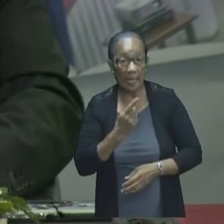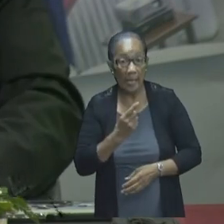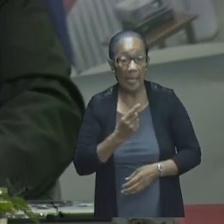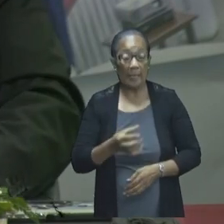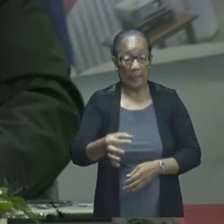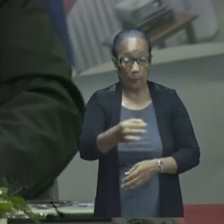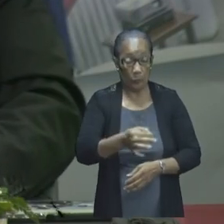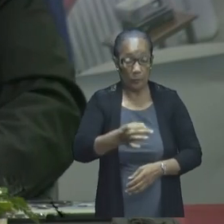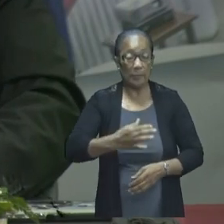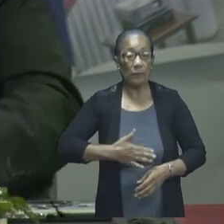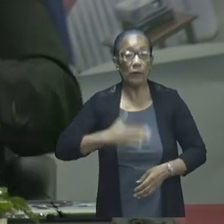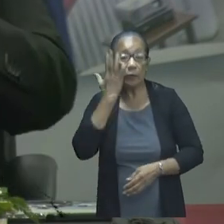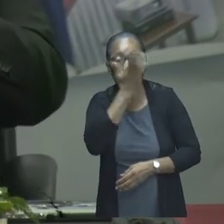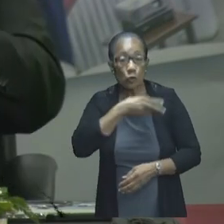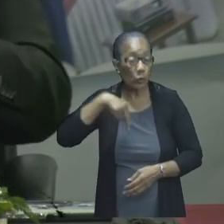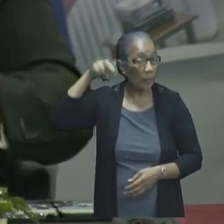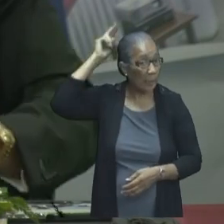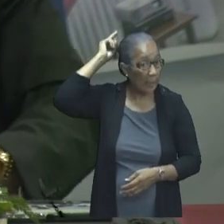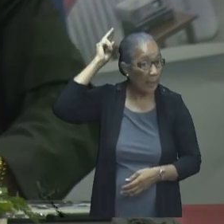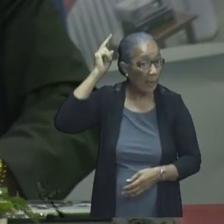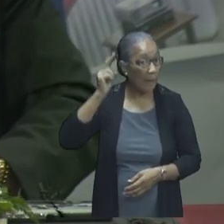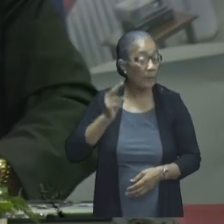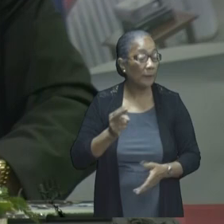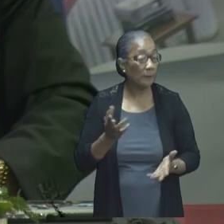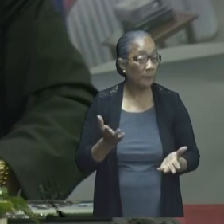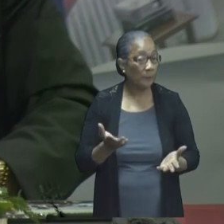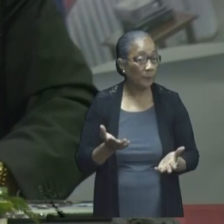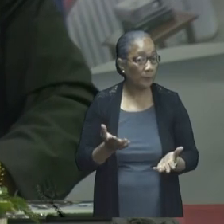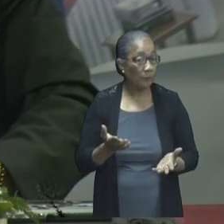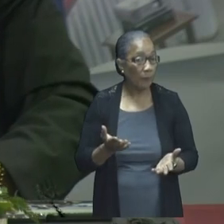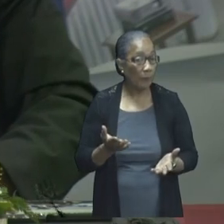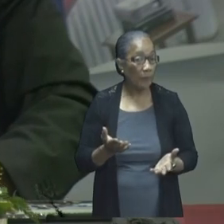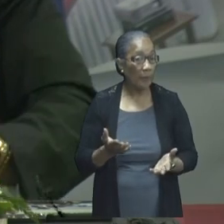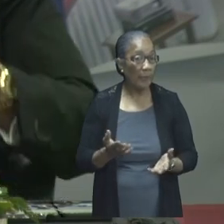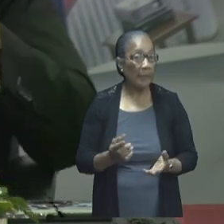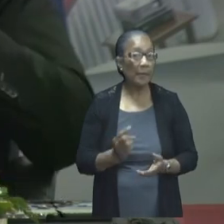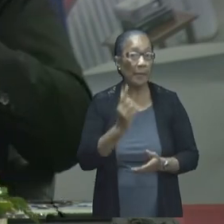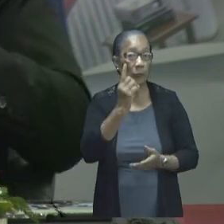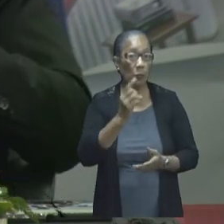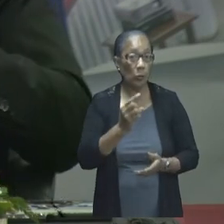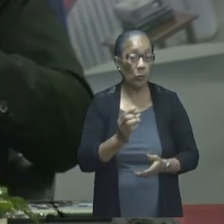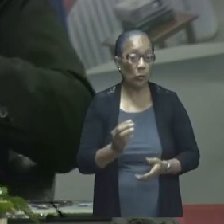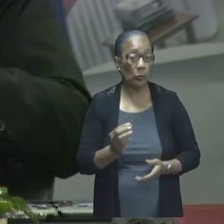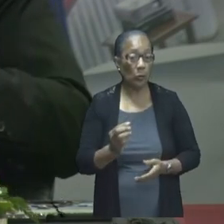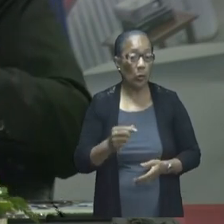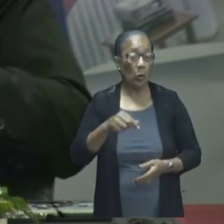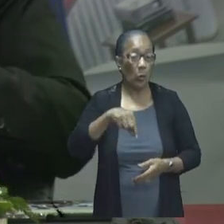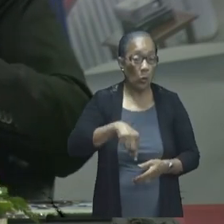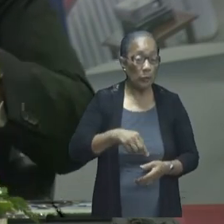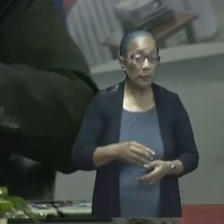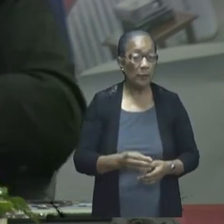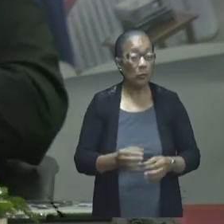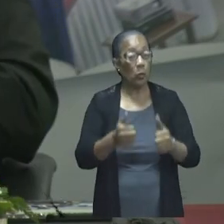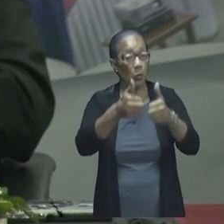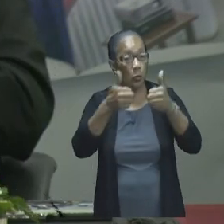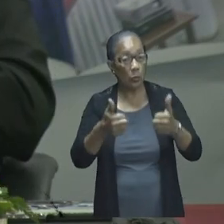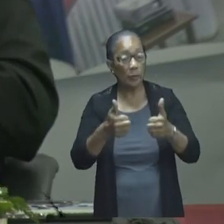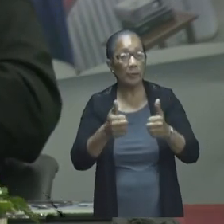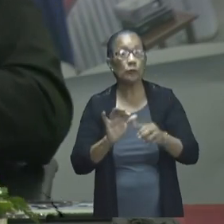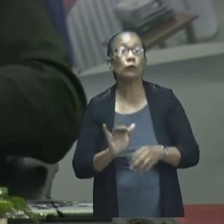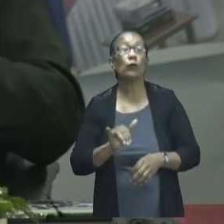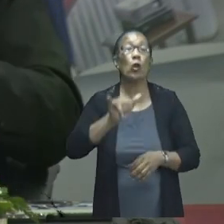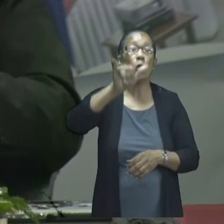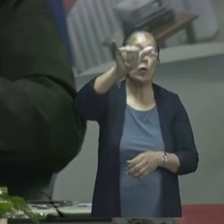van suriname daar gelegen en de noord-oosten geschikt is als een grap voor uw paard